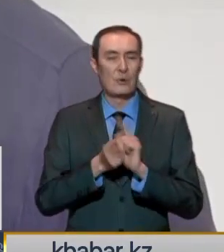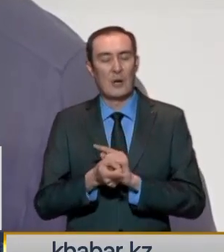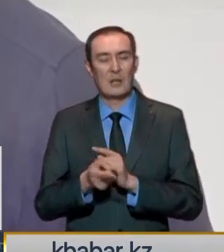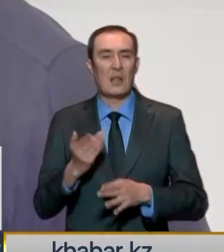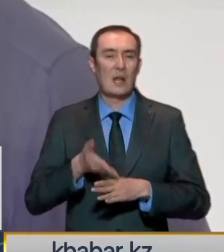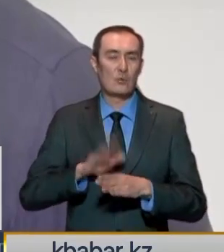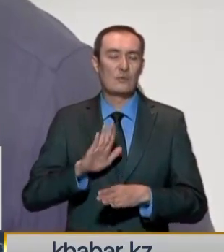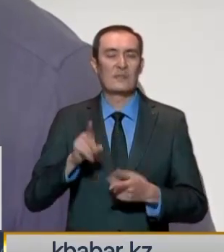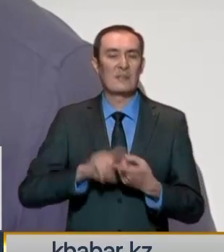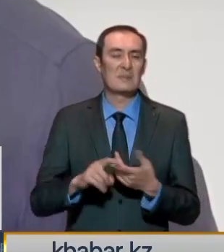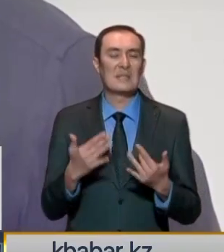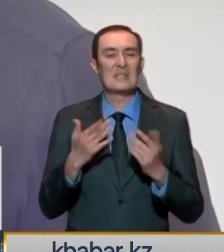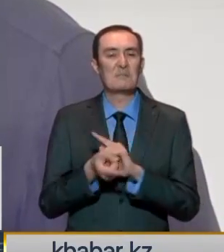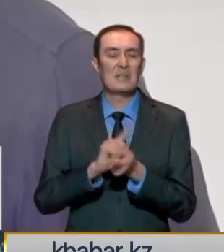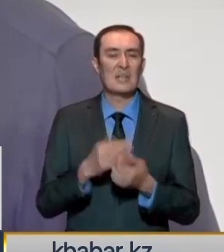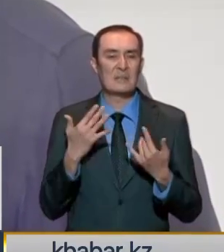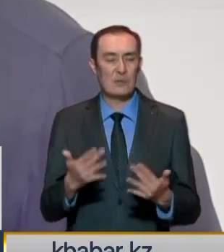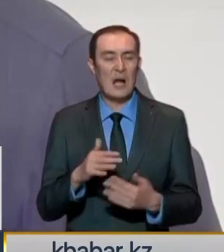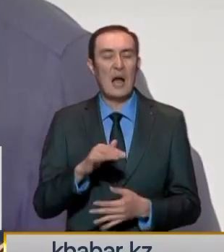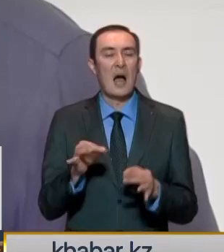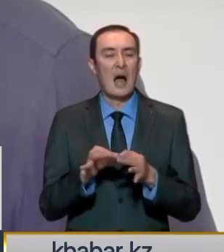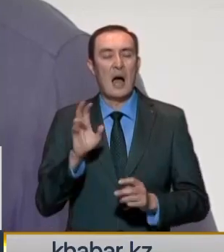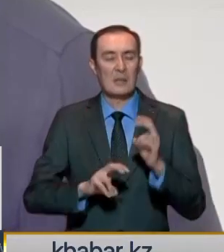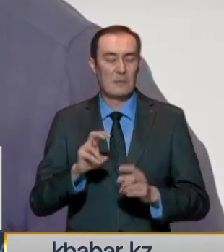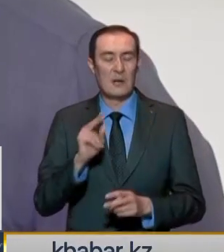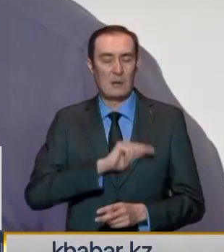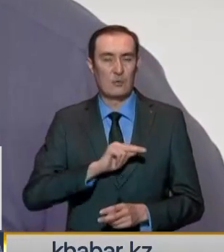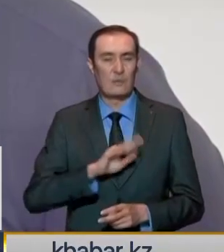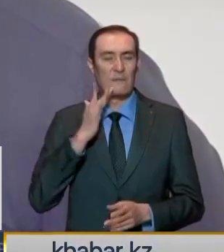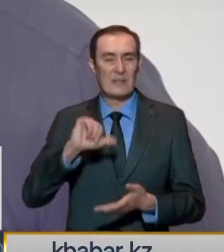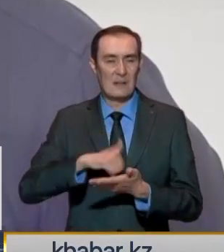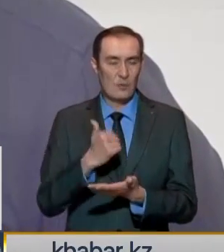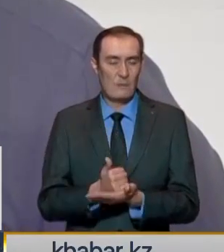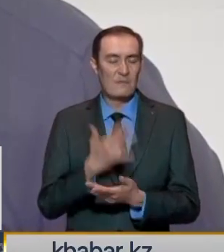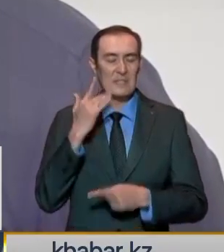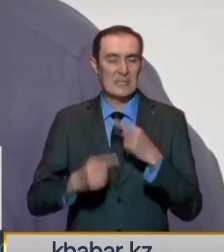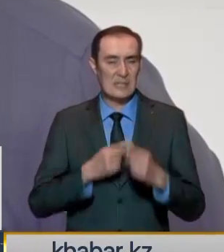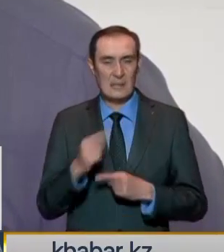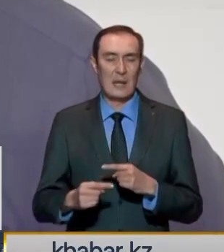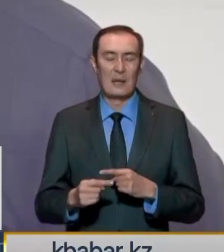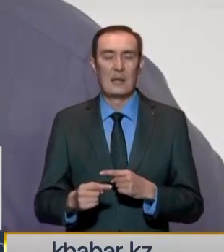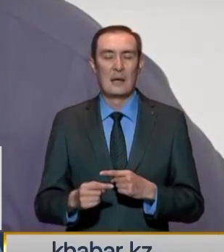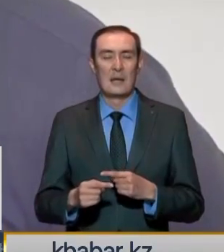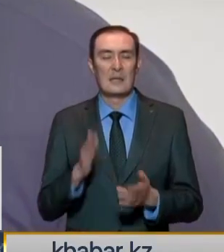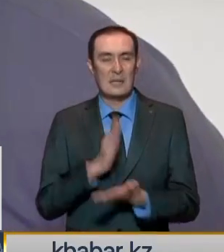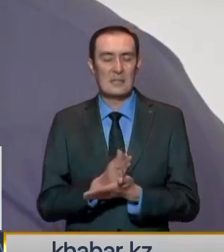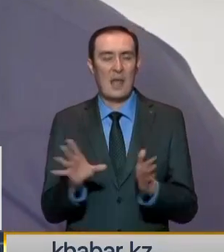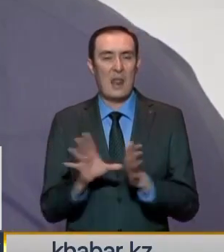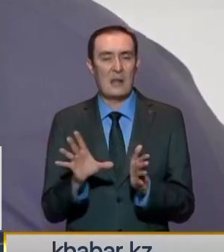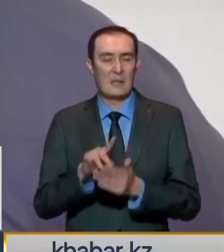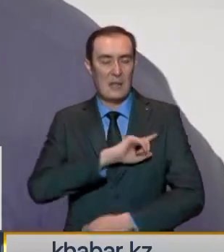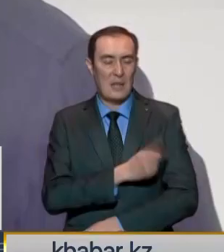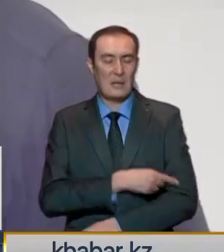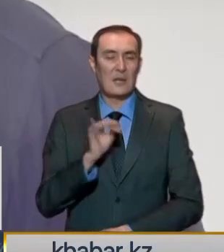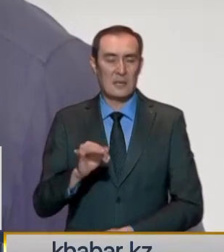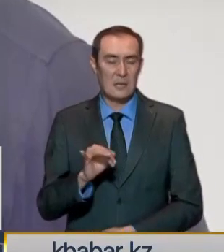от изменения спроса. АЭС работают в базе, всегда там практически подают электроэнергию.